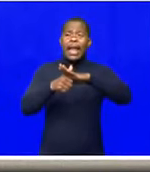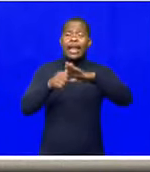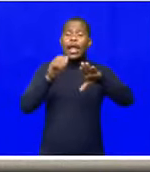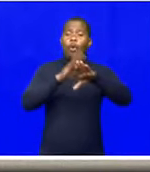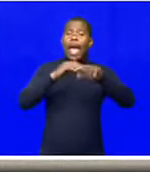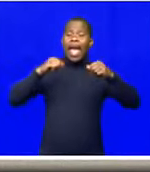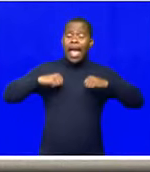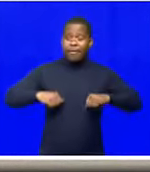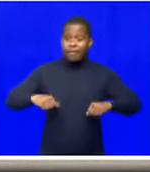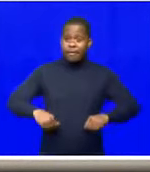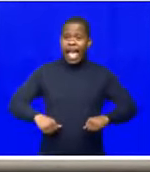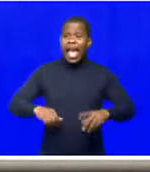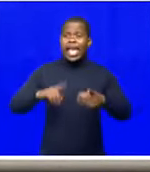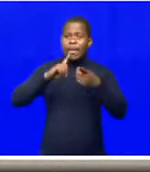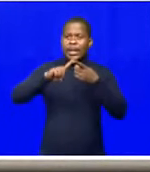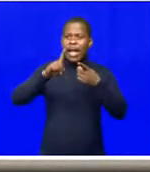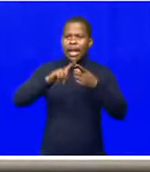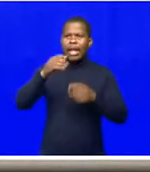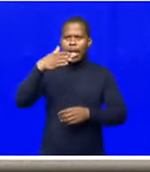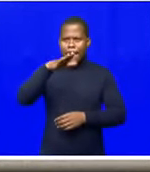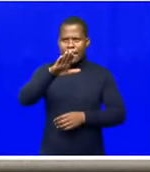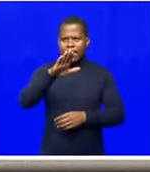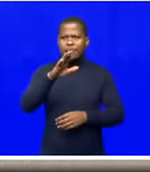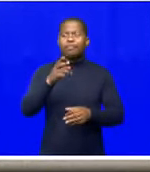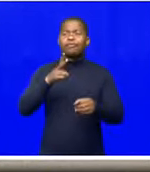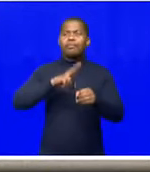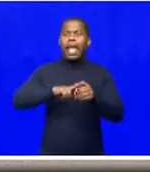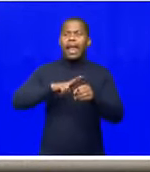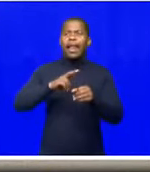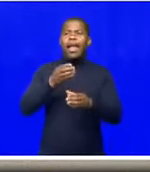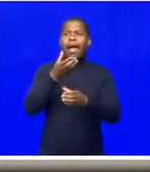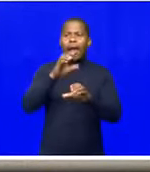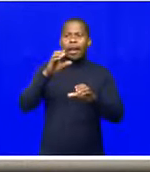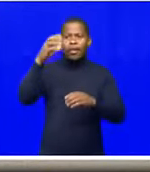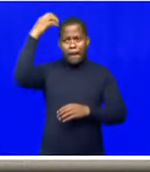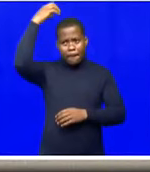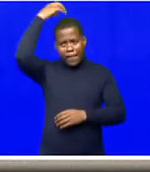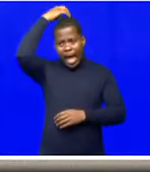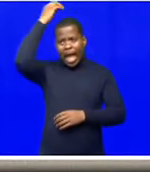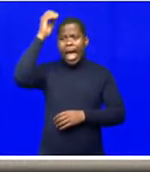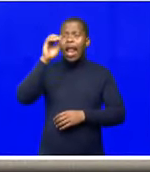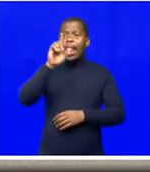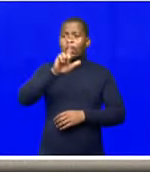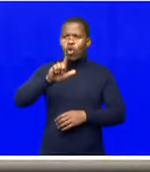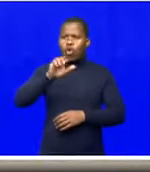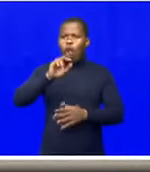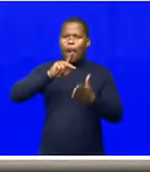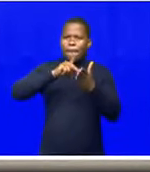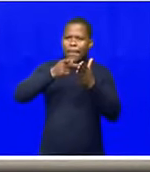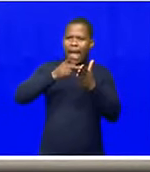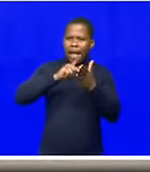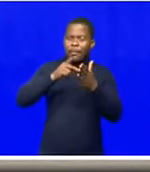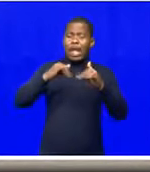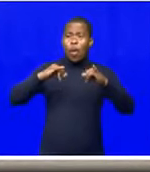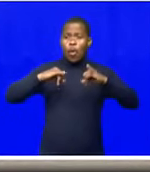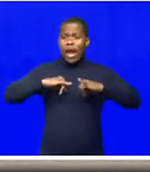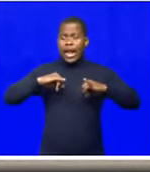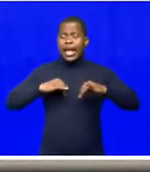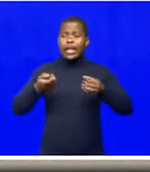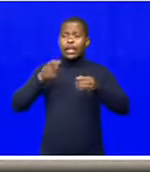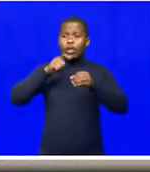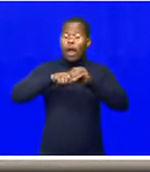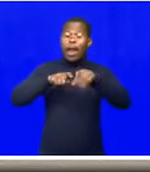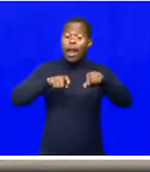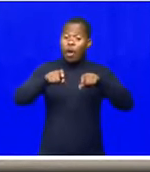diligently under an extremely challenging environment to prepare for the games. Let us therefore use this